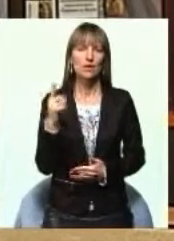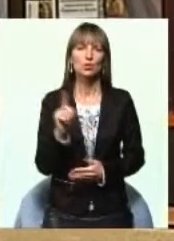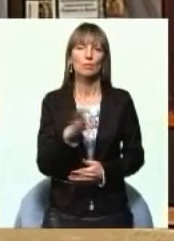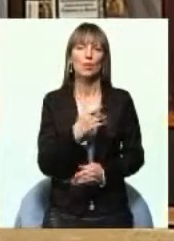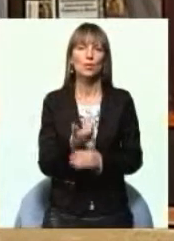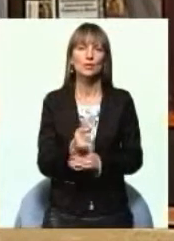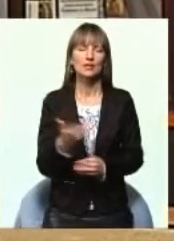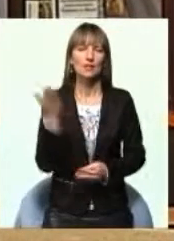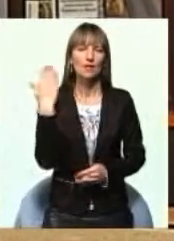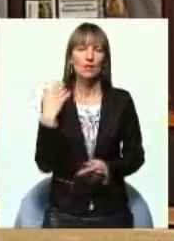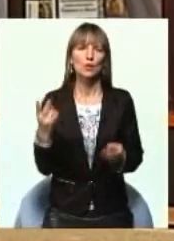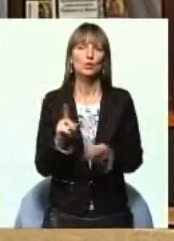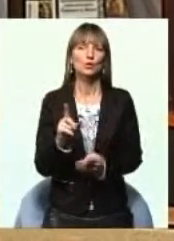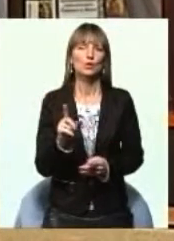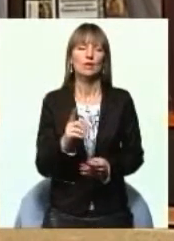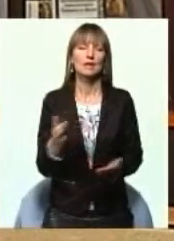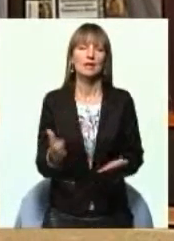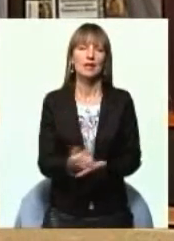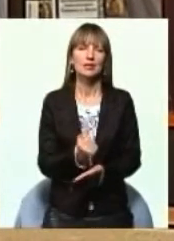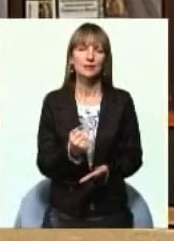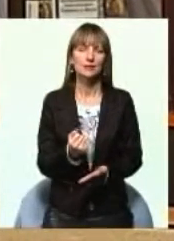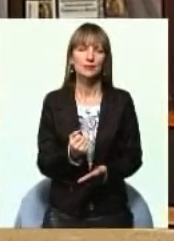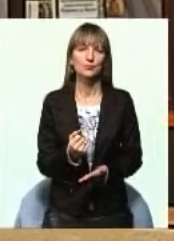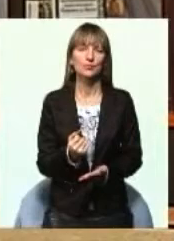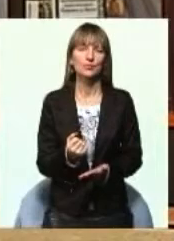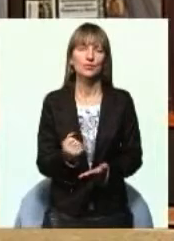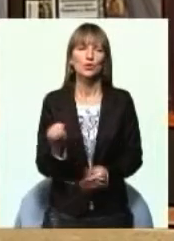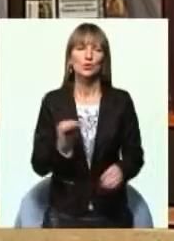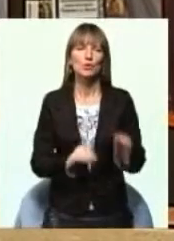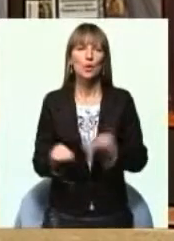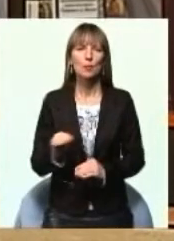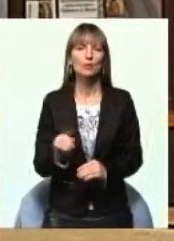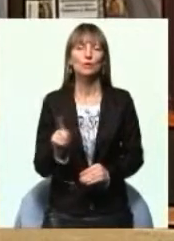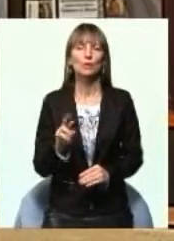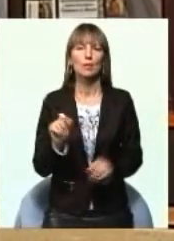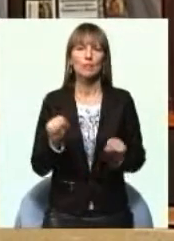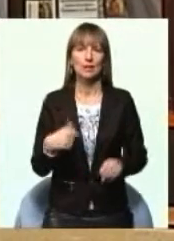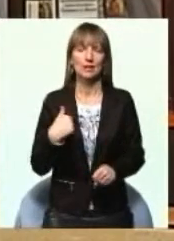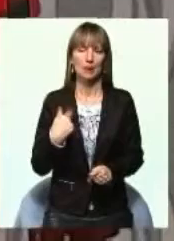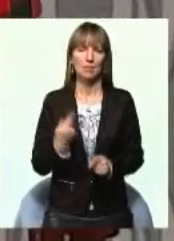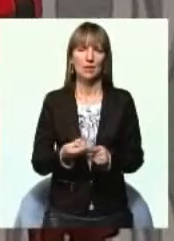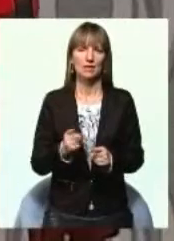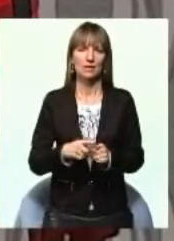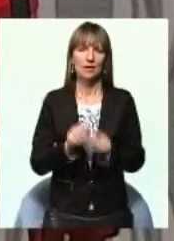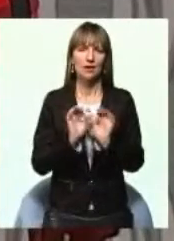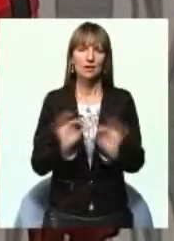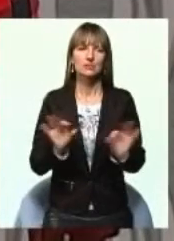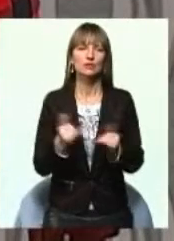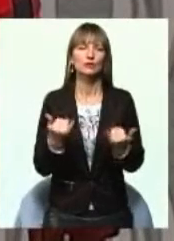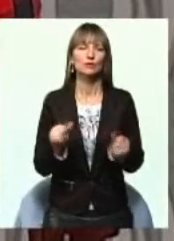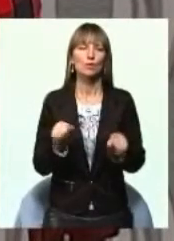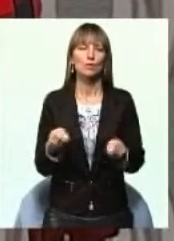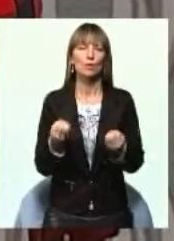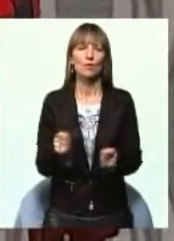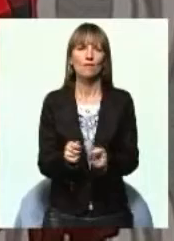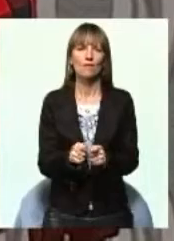очень давным-давно, надо было что-то найти, собрать, чтобы могло нам рассказать это. Так, а зараз ми просто можемо